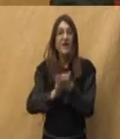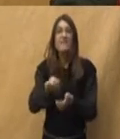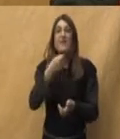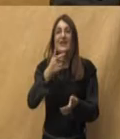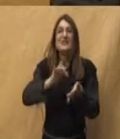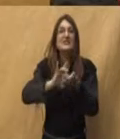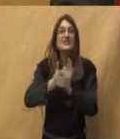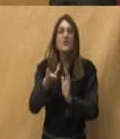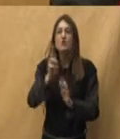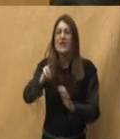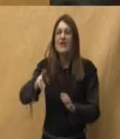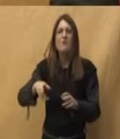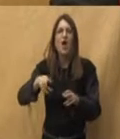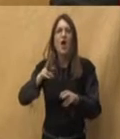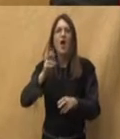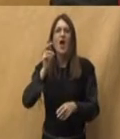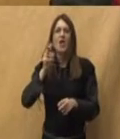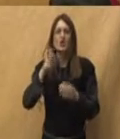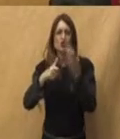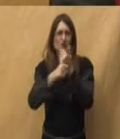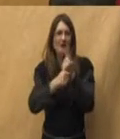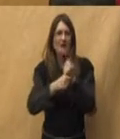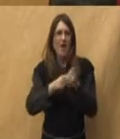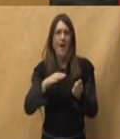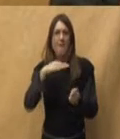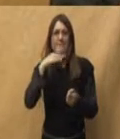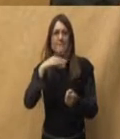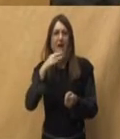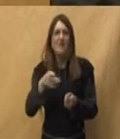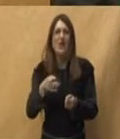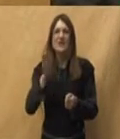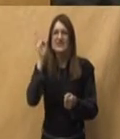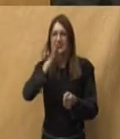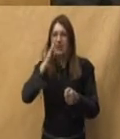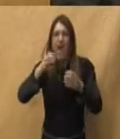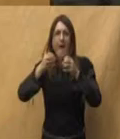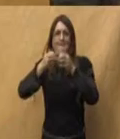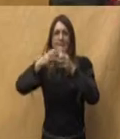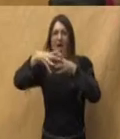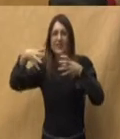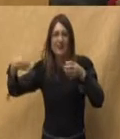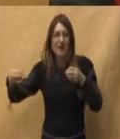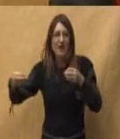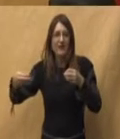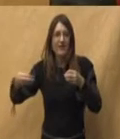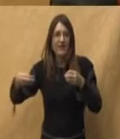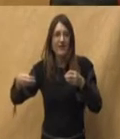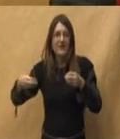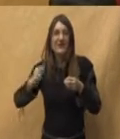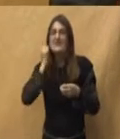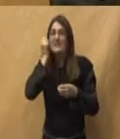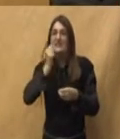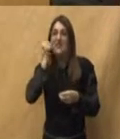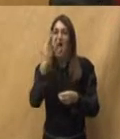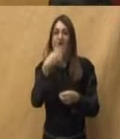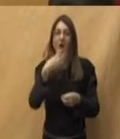što je obojeno. Modre šljive, crni patlidžani ili tamno-plavi modri patlidžani, crvene